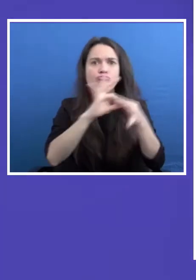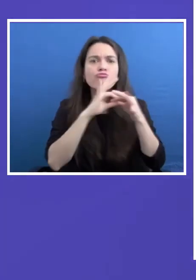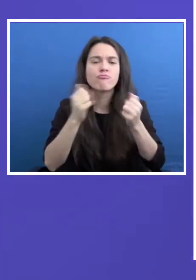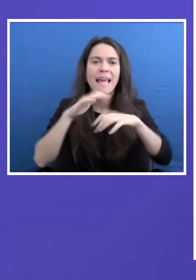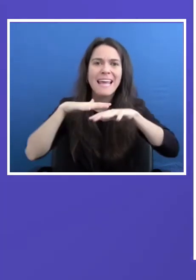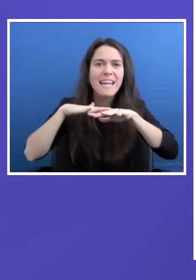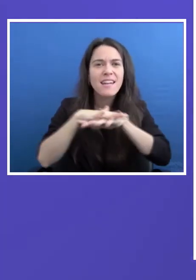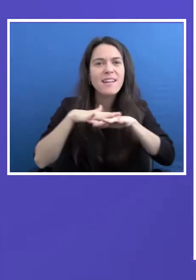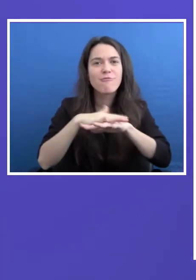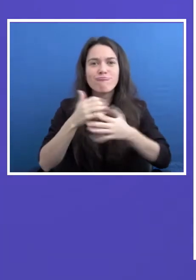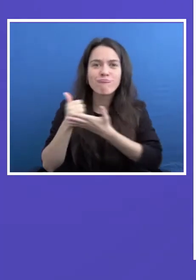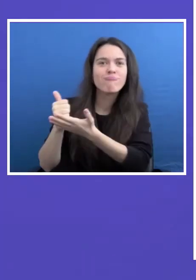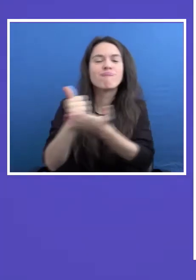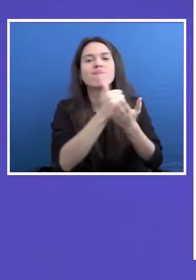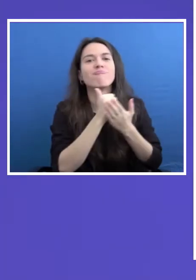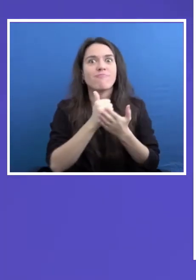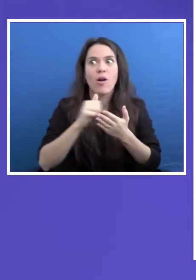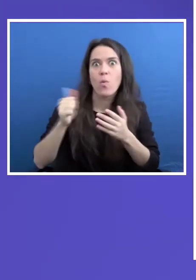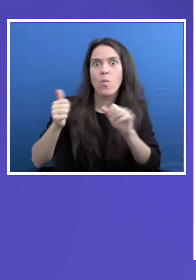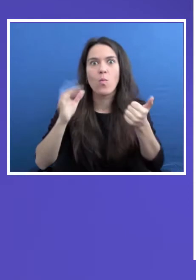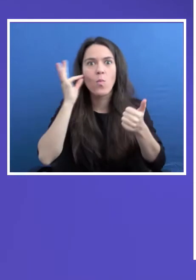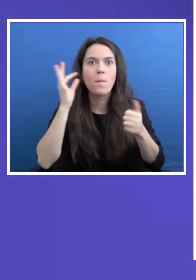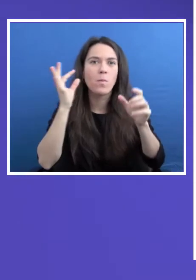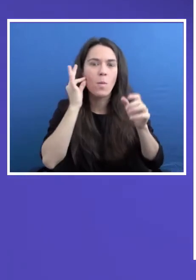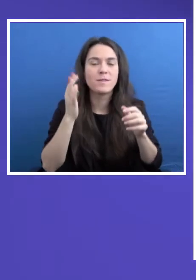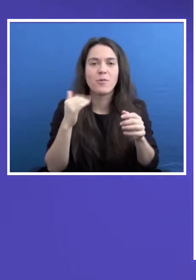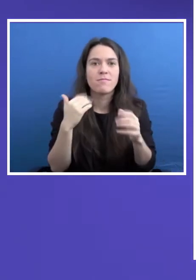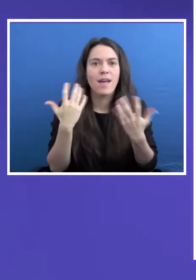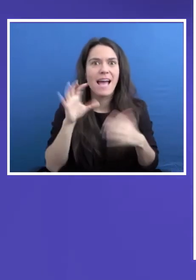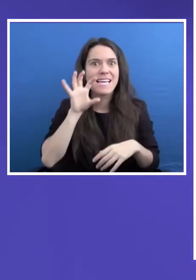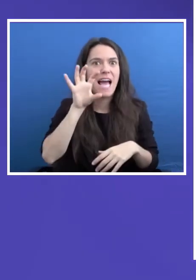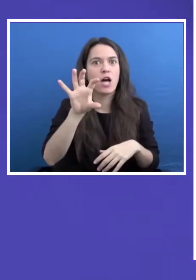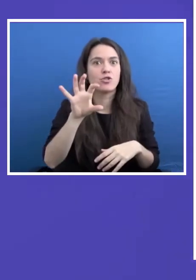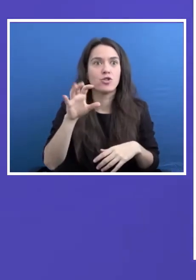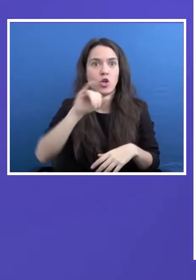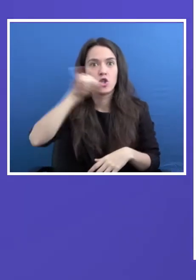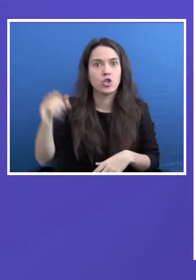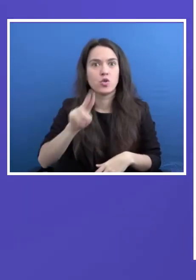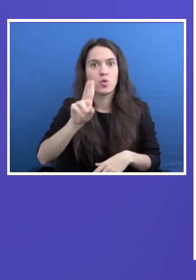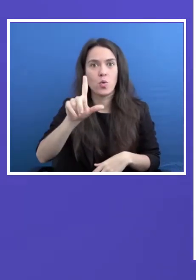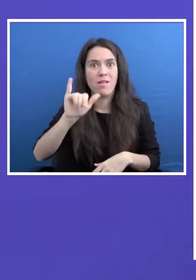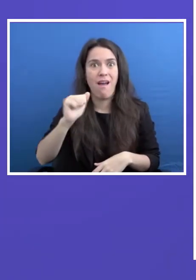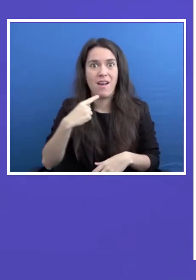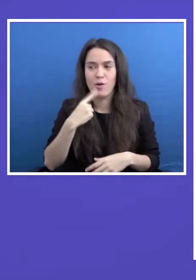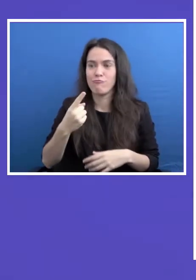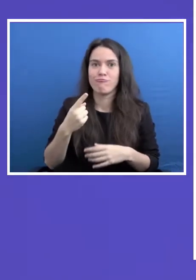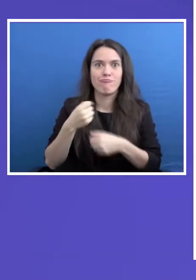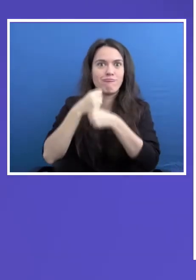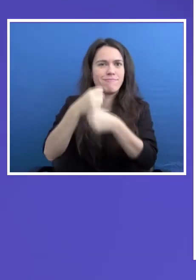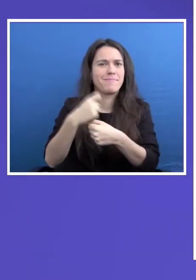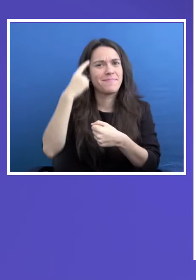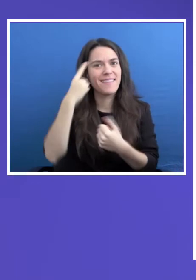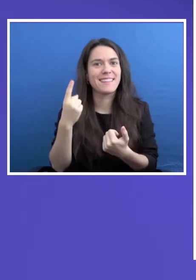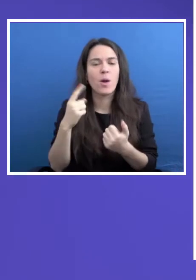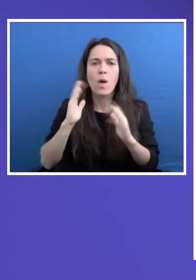نوصل لاهدافنا بصوره افضل؟ ده هيكون موجود انا متاكده عاجلا ام اجلا لما كل الصور المغلوطه